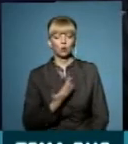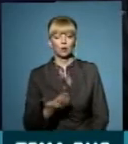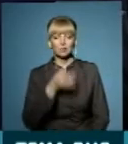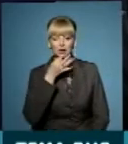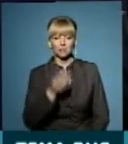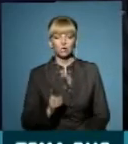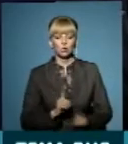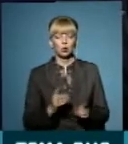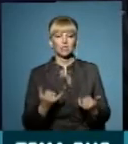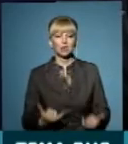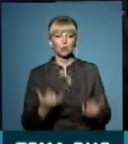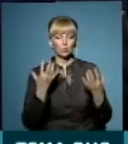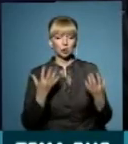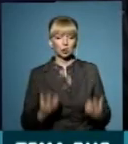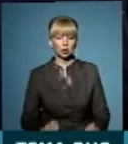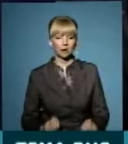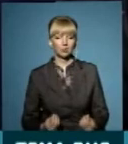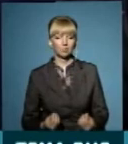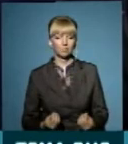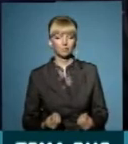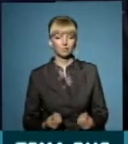сказати, що на сьогоднішній день